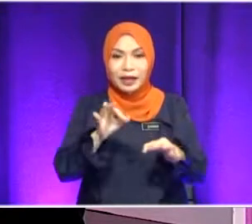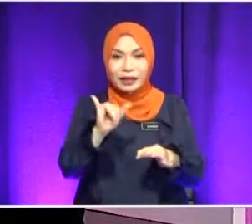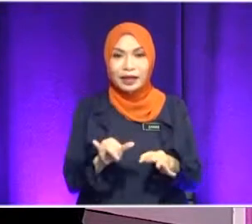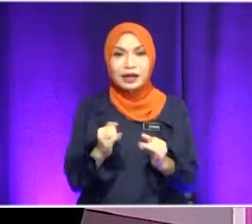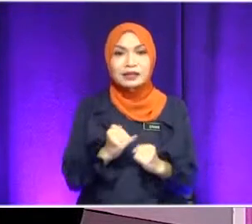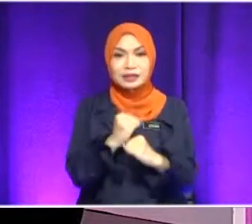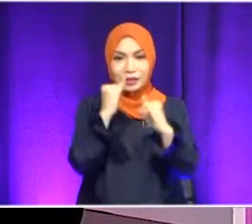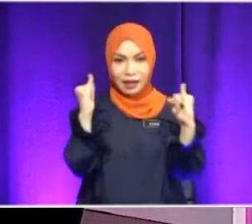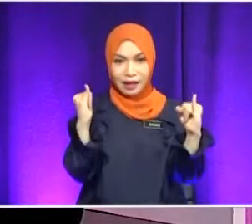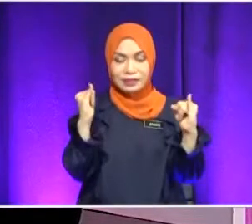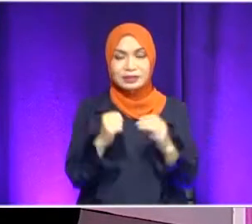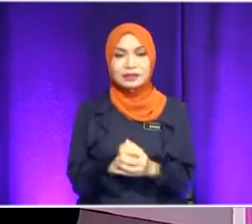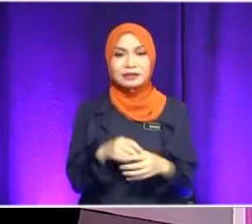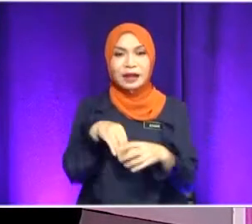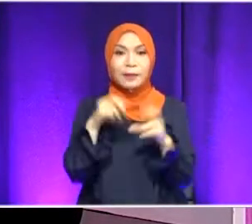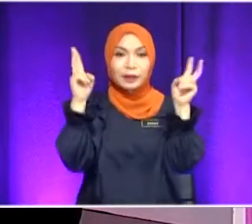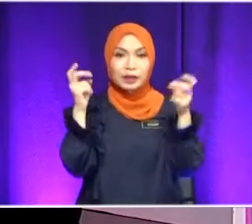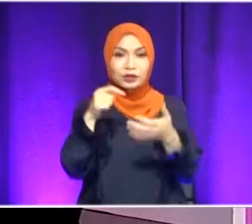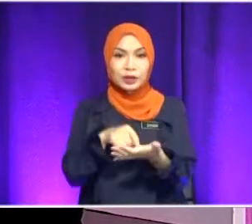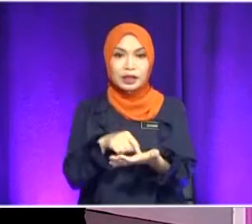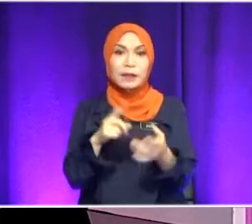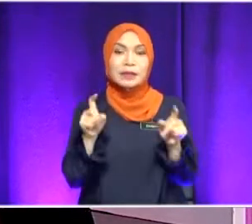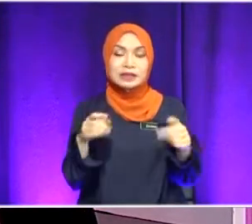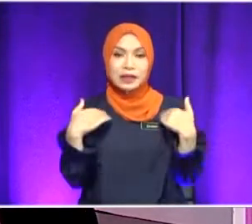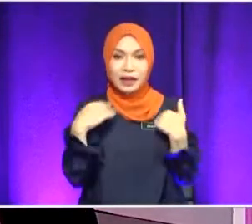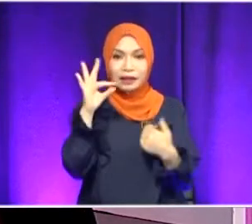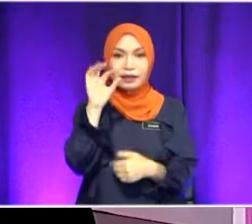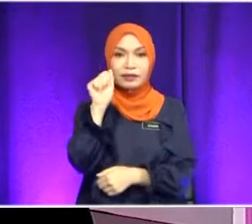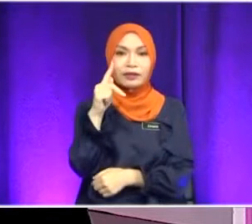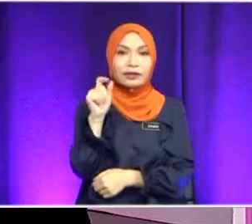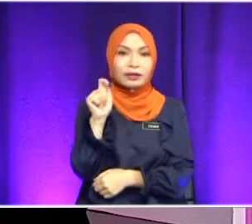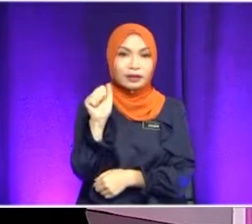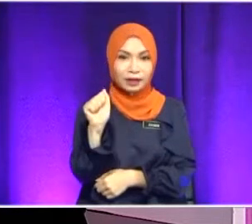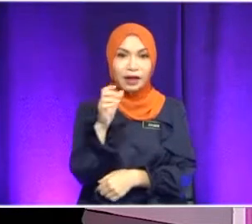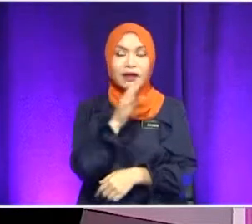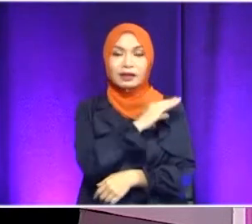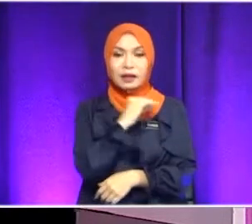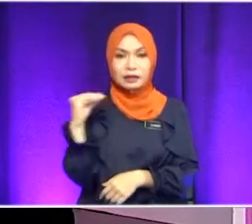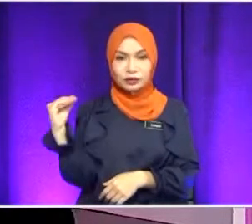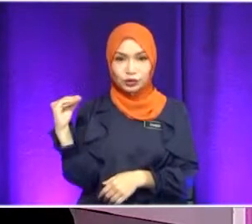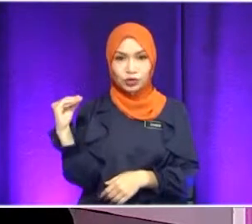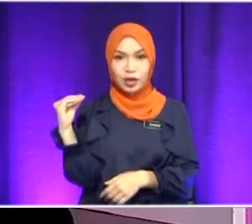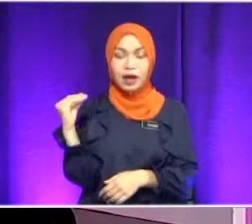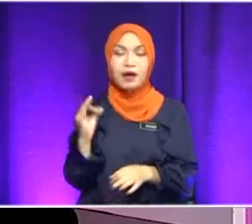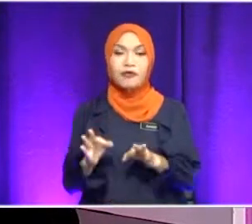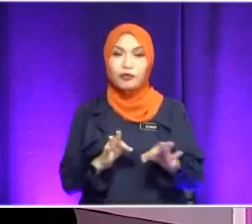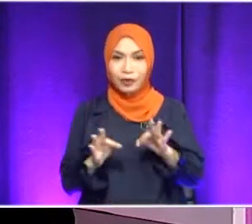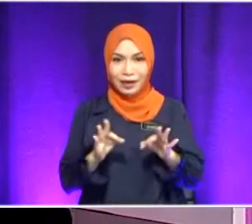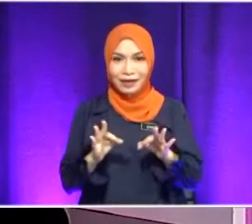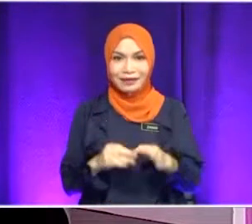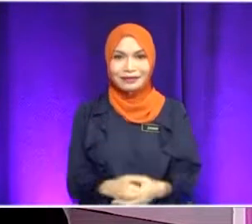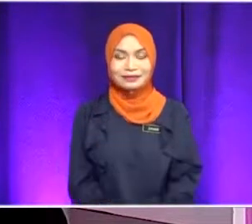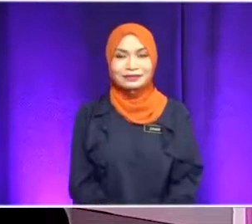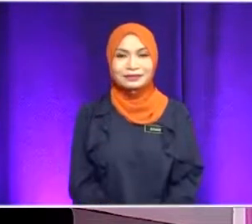ke sini kita perlu ada mungkin fakta dan juga kita ada penerangan Oke Budiman yang Boleh bantu saya pada